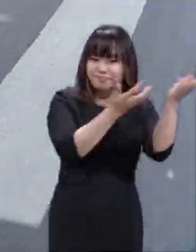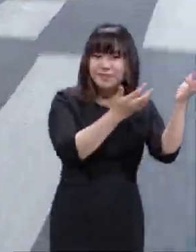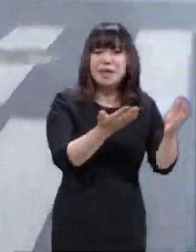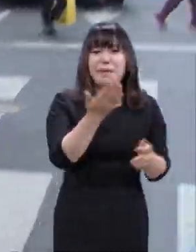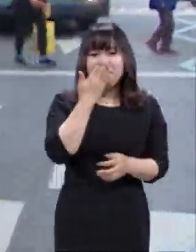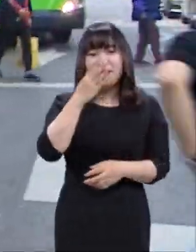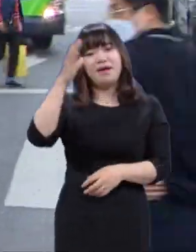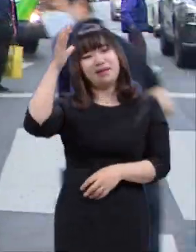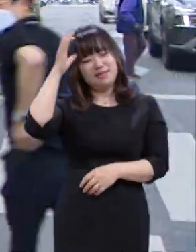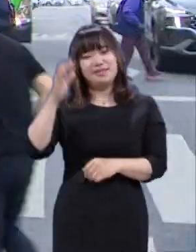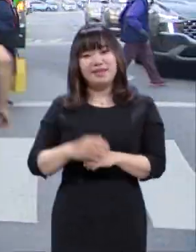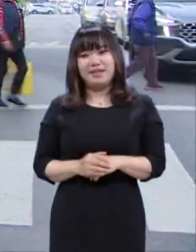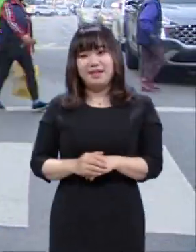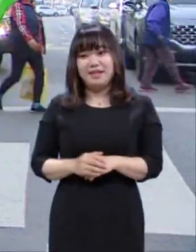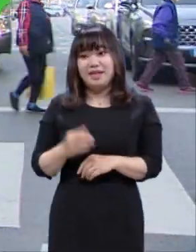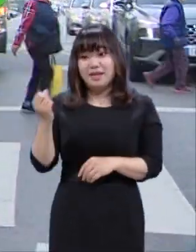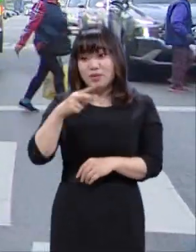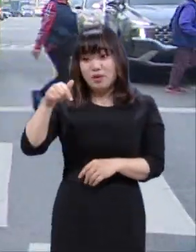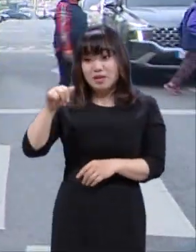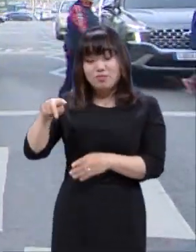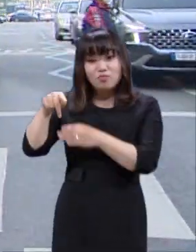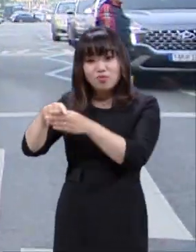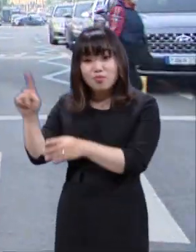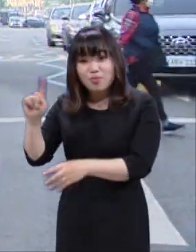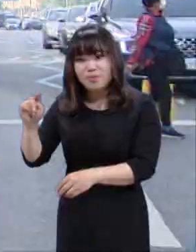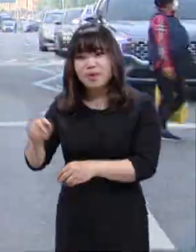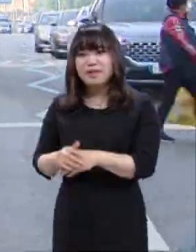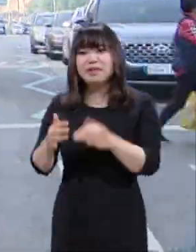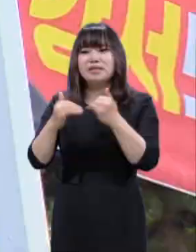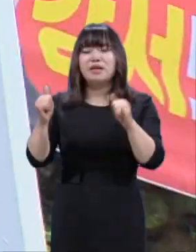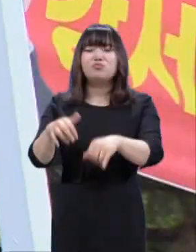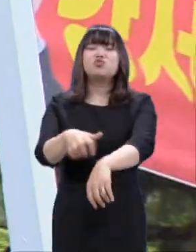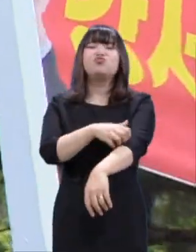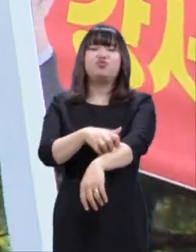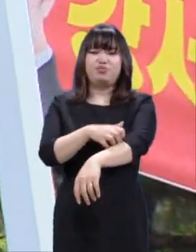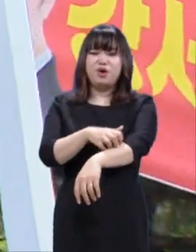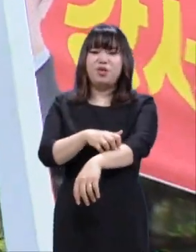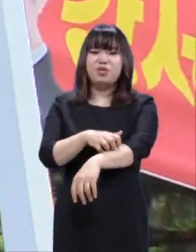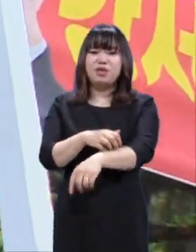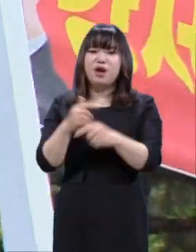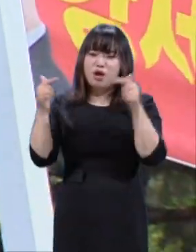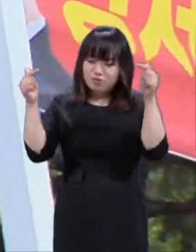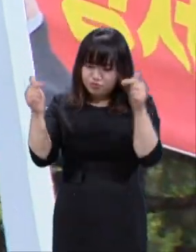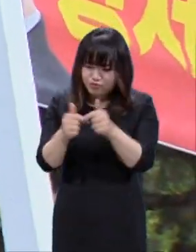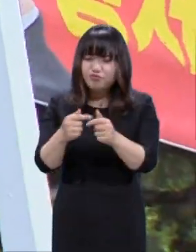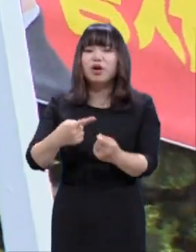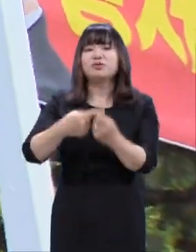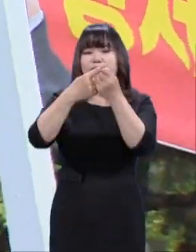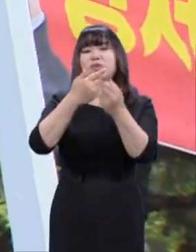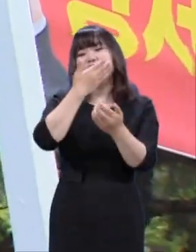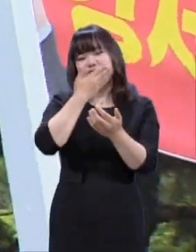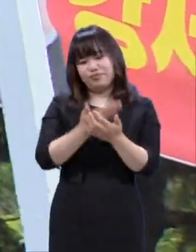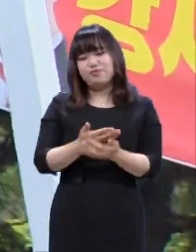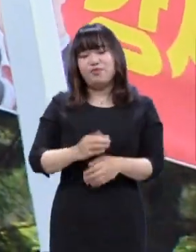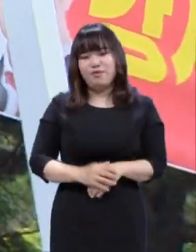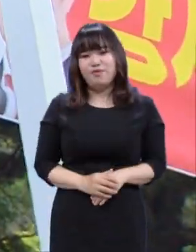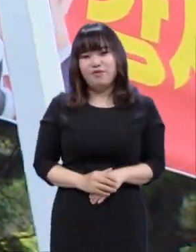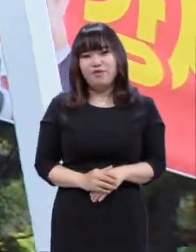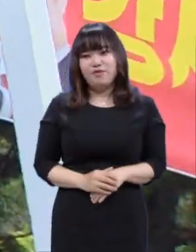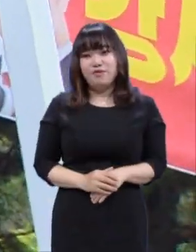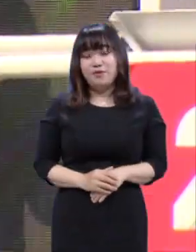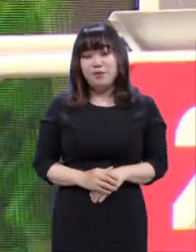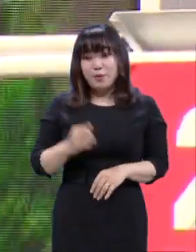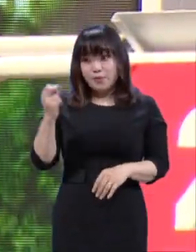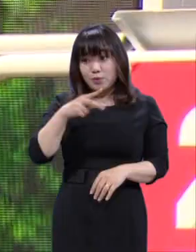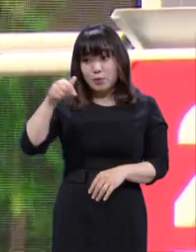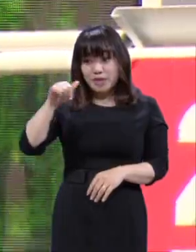김승현 후보는 또 이전을 추진하기 앞서 주민 불편을 최소화하는 걸 우선적으로 해야 한다고 밝혔습니다.